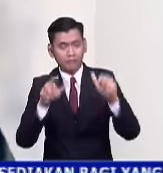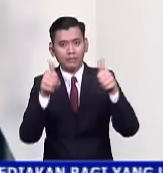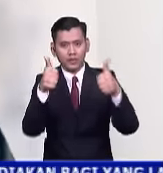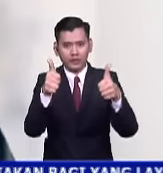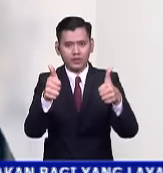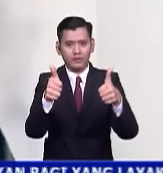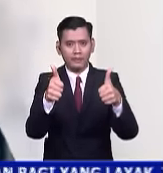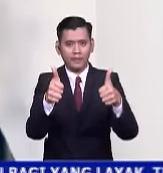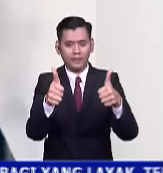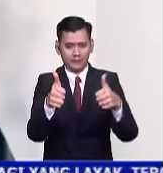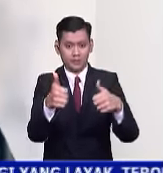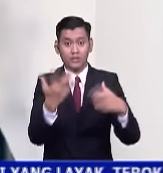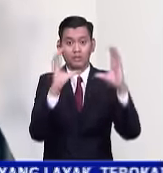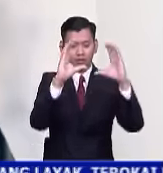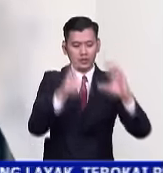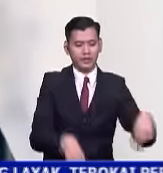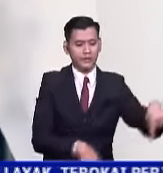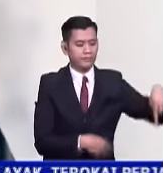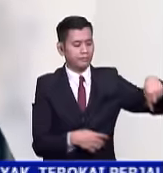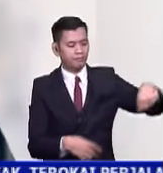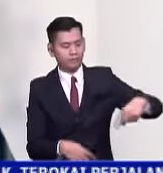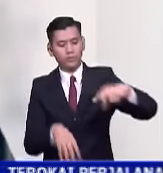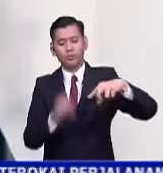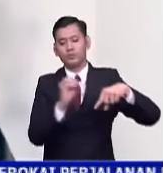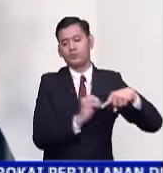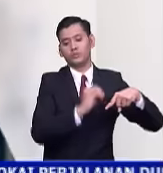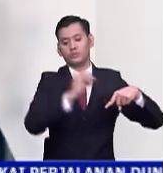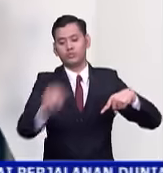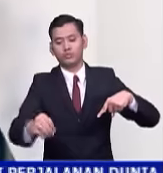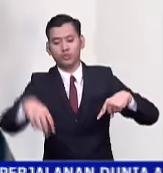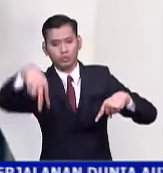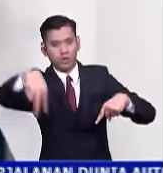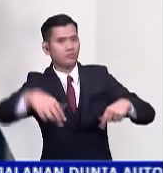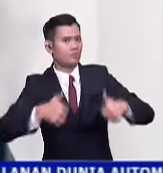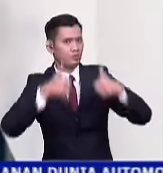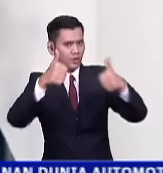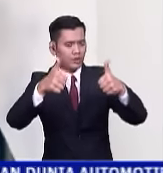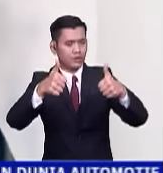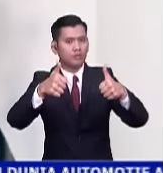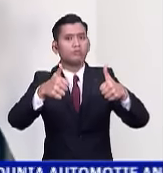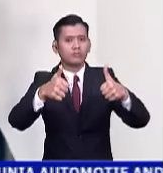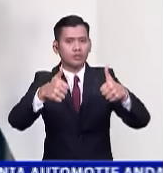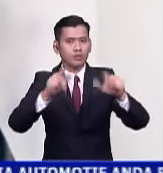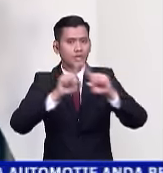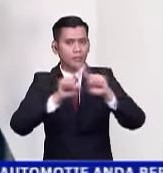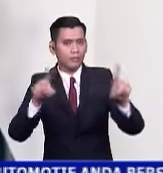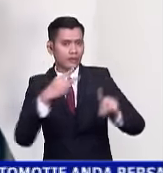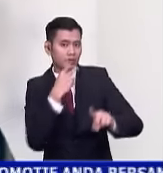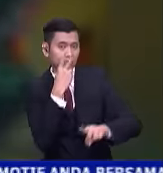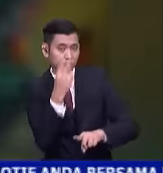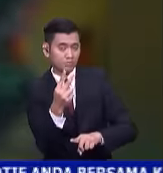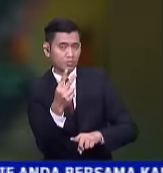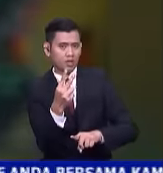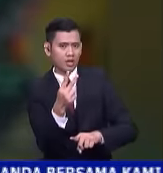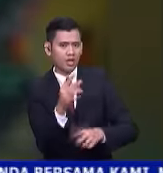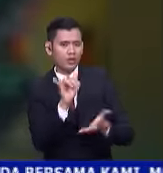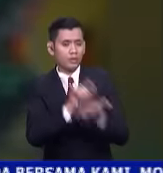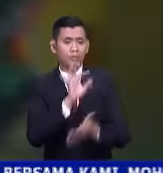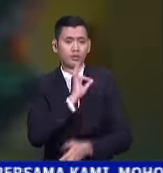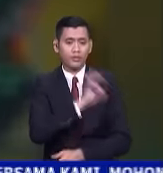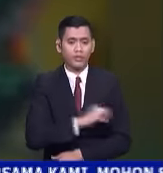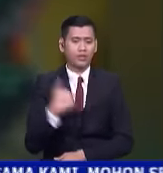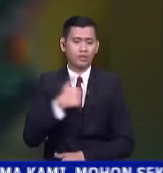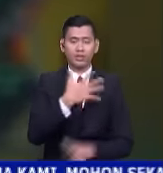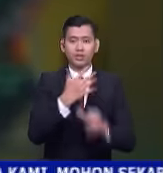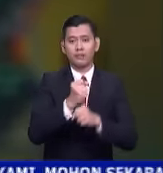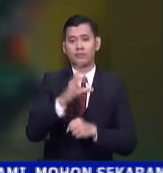nyaris dia tak skor. Tetapi overall dia nampak ni satu tu yang untung kita dapat dia